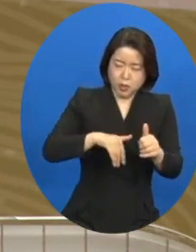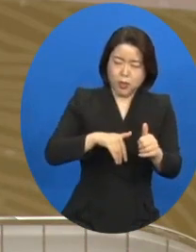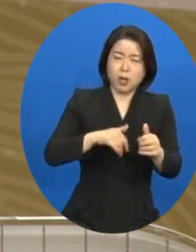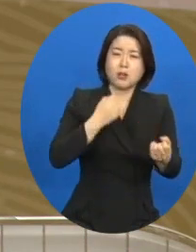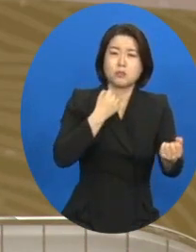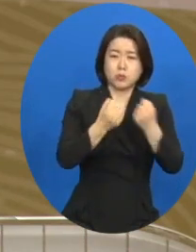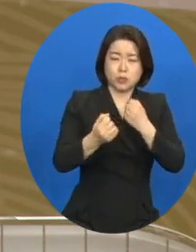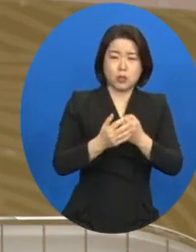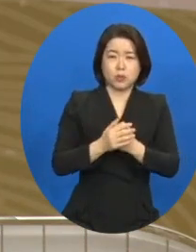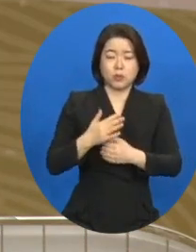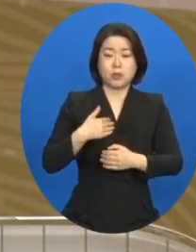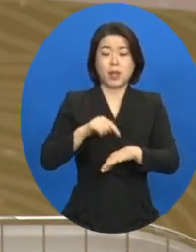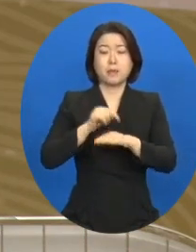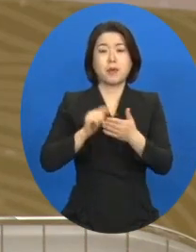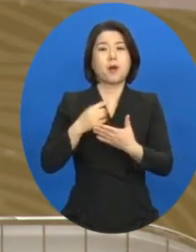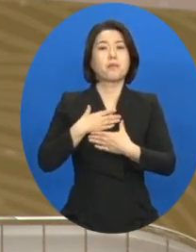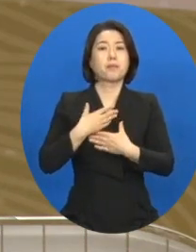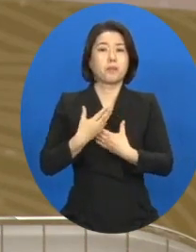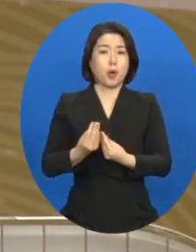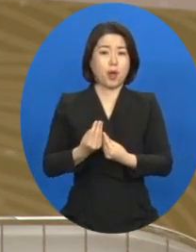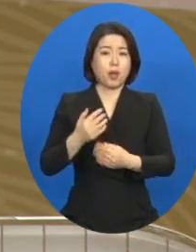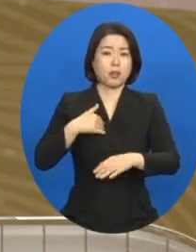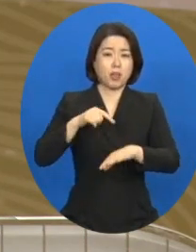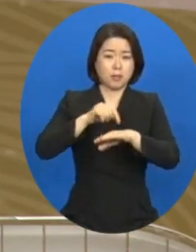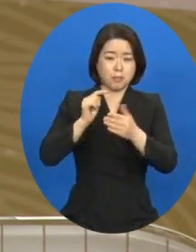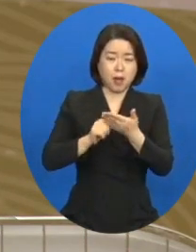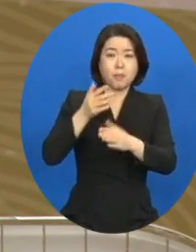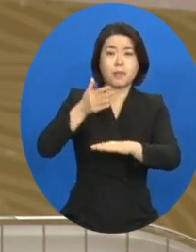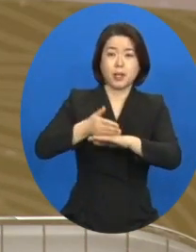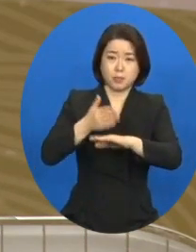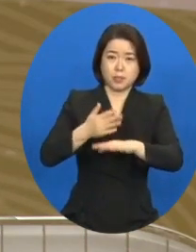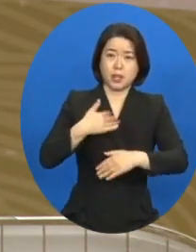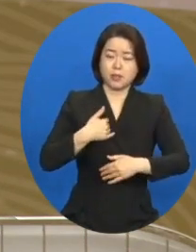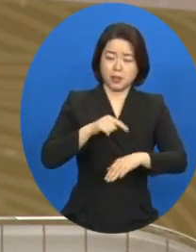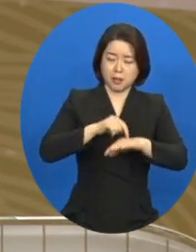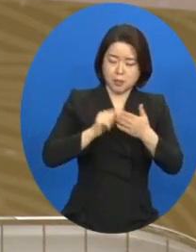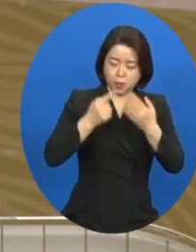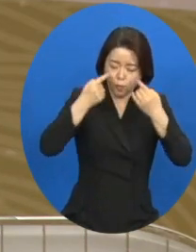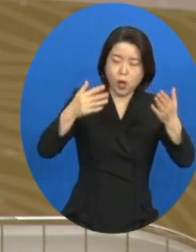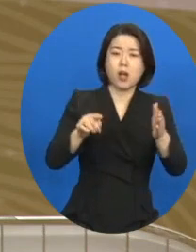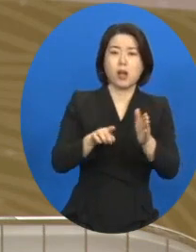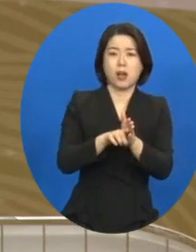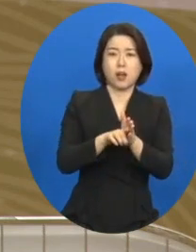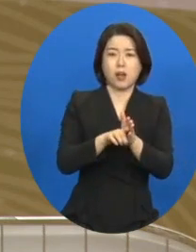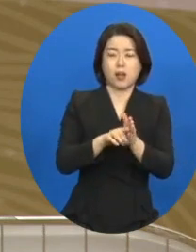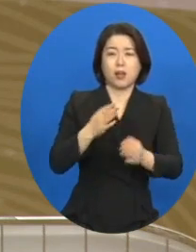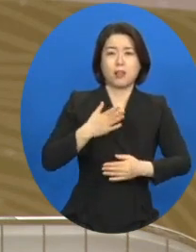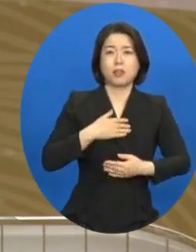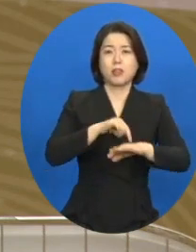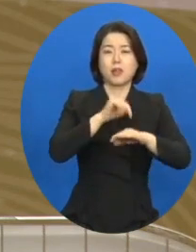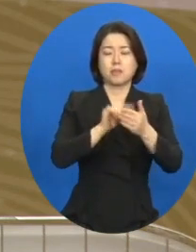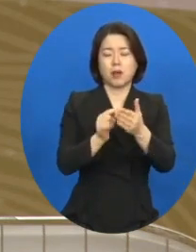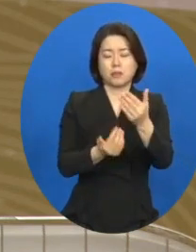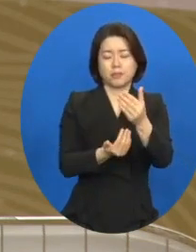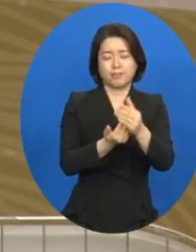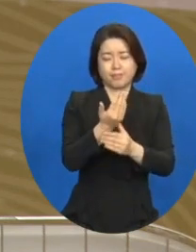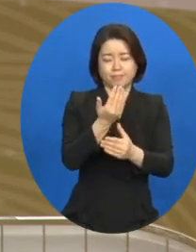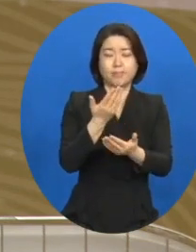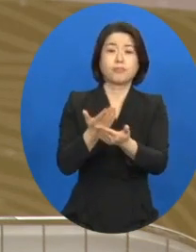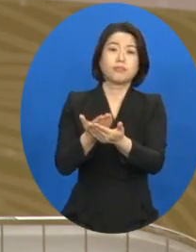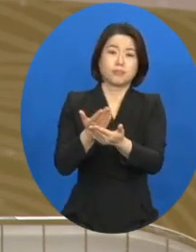마음의 평안이, 내 마음의 감사가, 내 마음의 확신이 내 마음에 일어나게